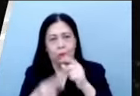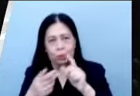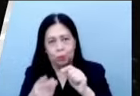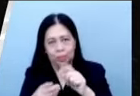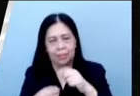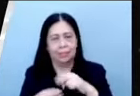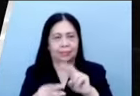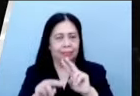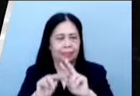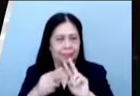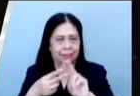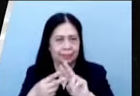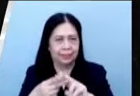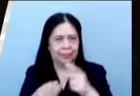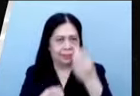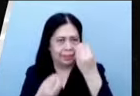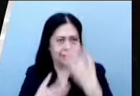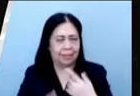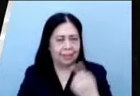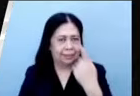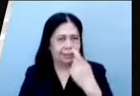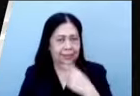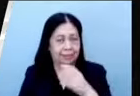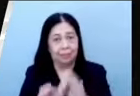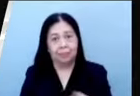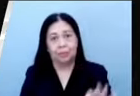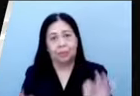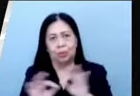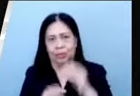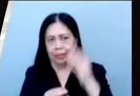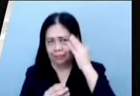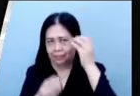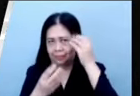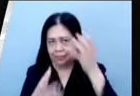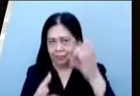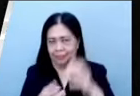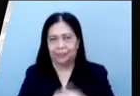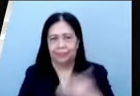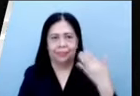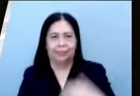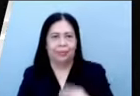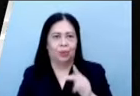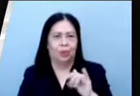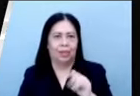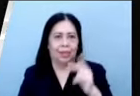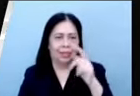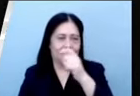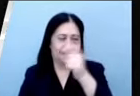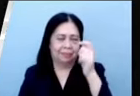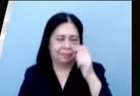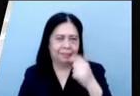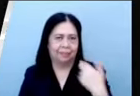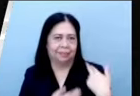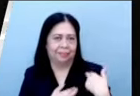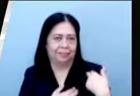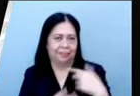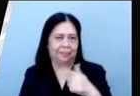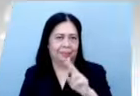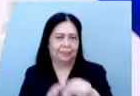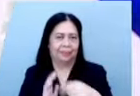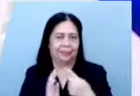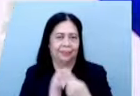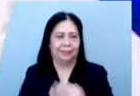na? Laging tandaan, kimportante ang may alam. Ako po si Kuya Kim at salit ko kayo, 24 oras.